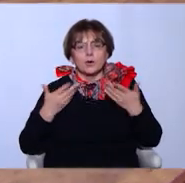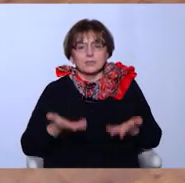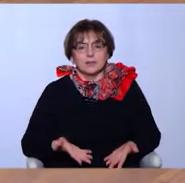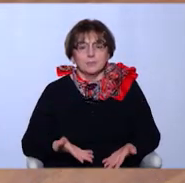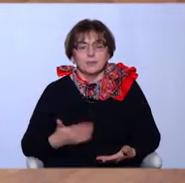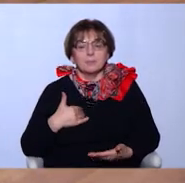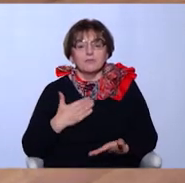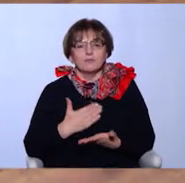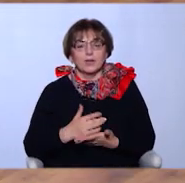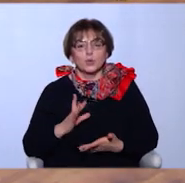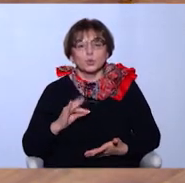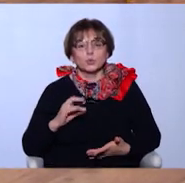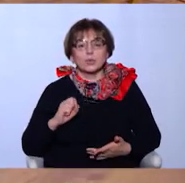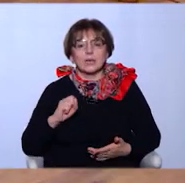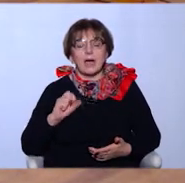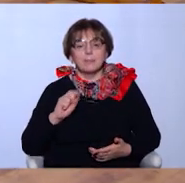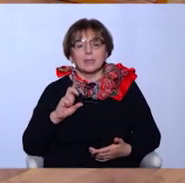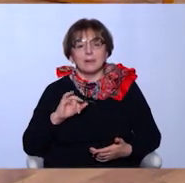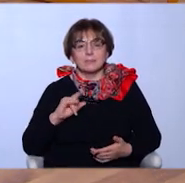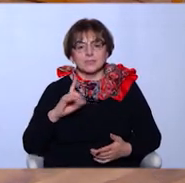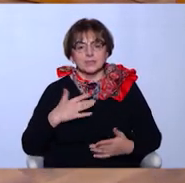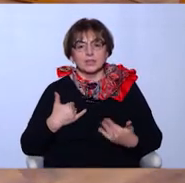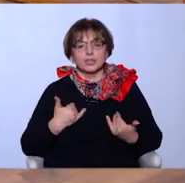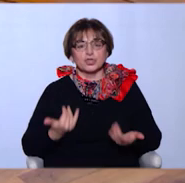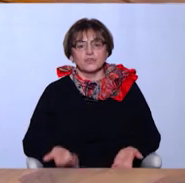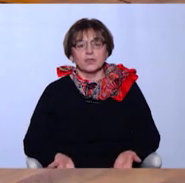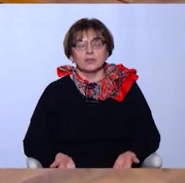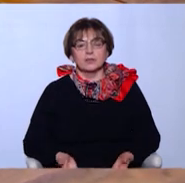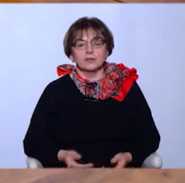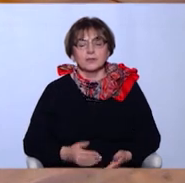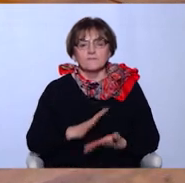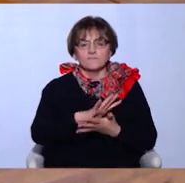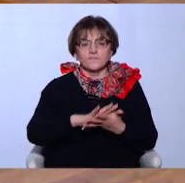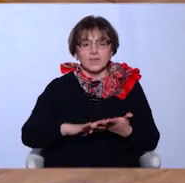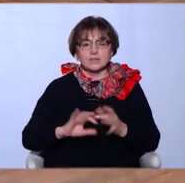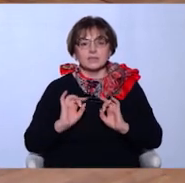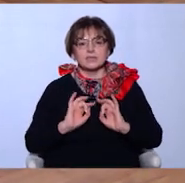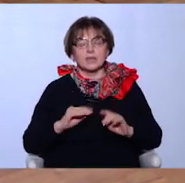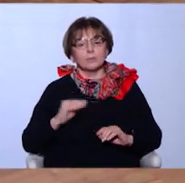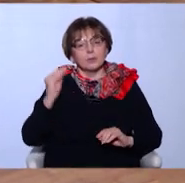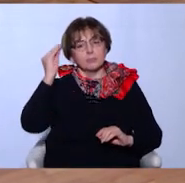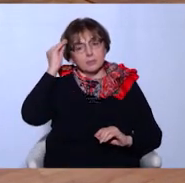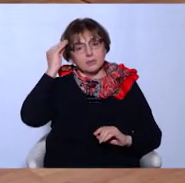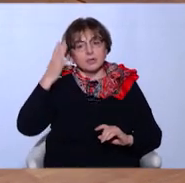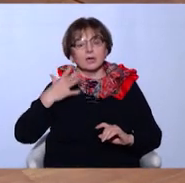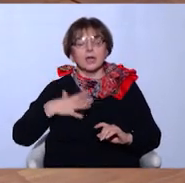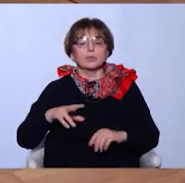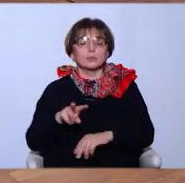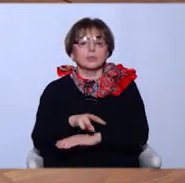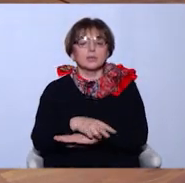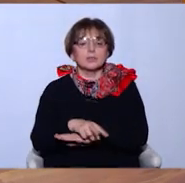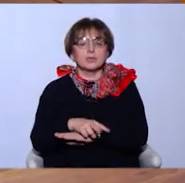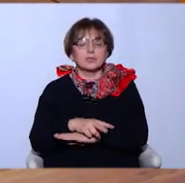მოგესალმებით, მე გახლავართ რუსუდან აბრამიძე და დღეს ჩვენ ვაგრძელებთ საუბარს და ფიქრს ქართული